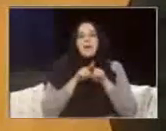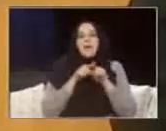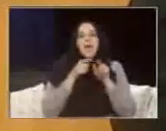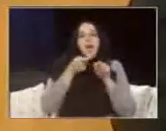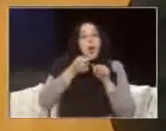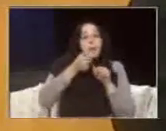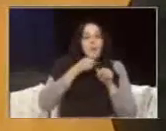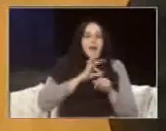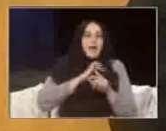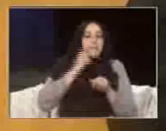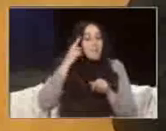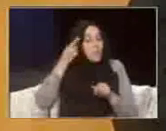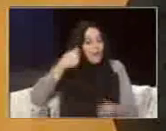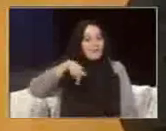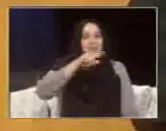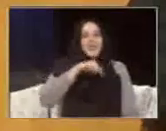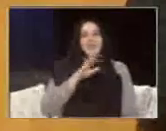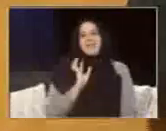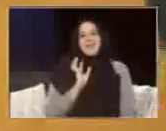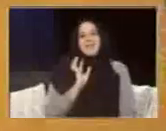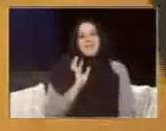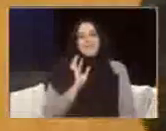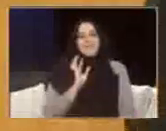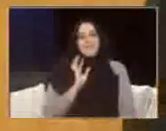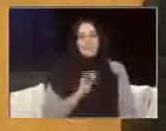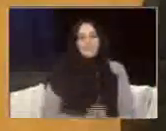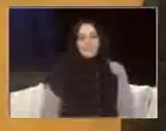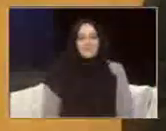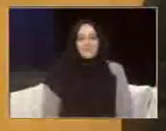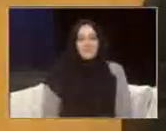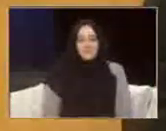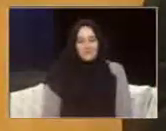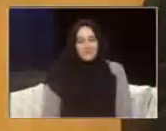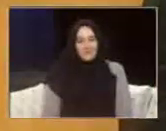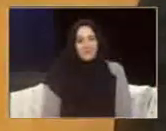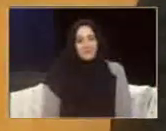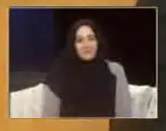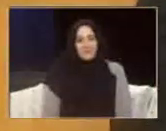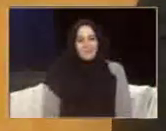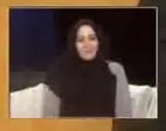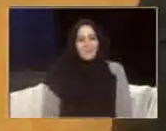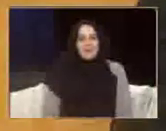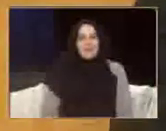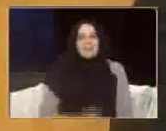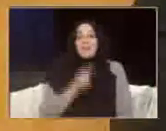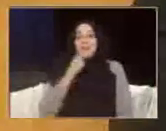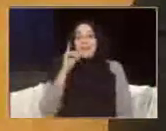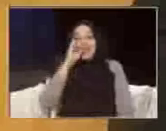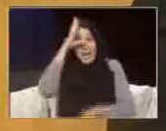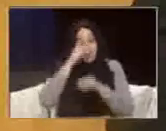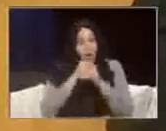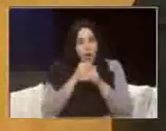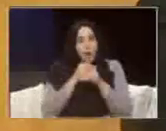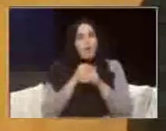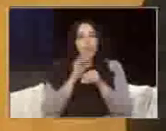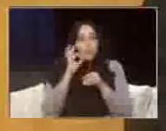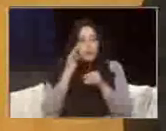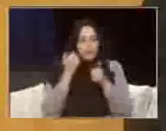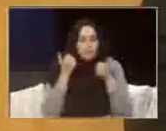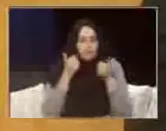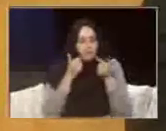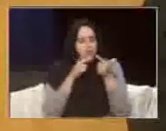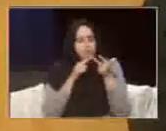الرحمة فينا لأنفسنا وللخلق والمخلوقات. لأن من أحصاها فهو يحصيها